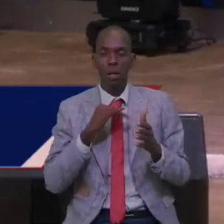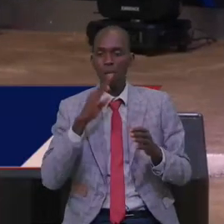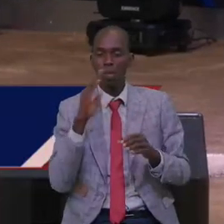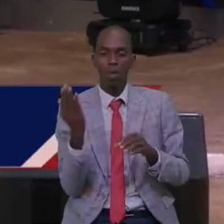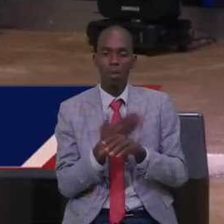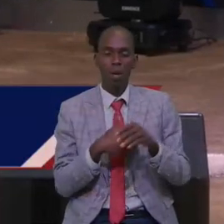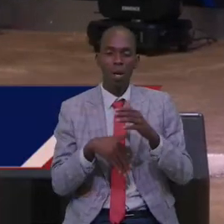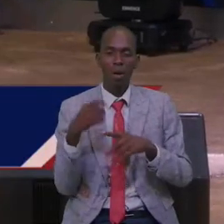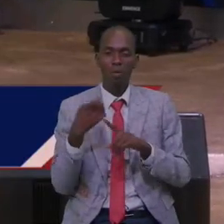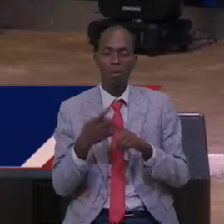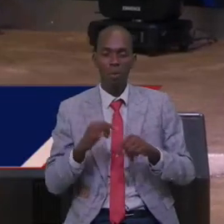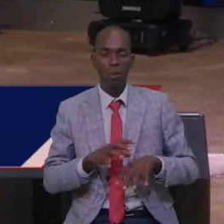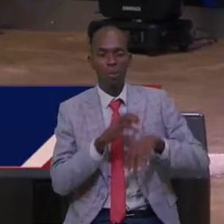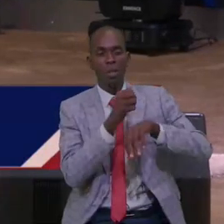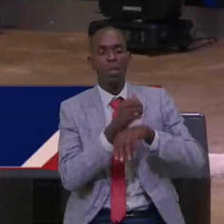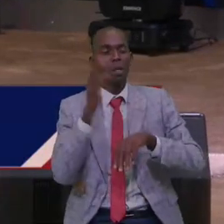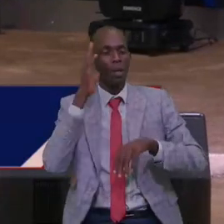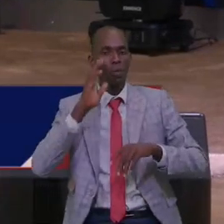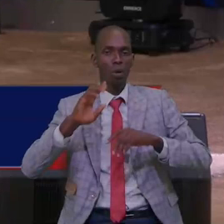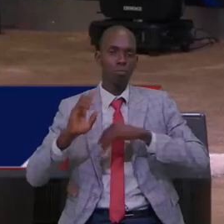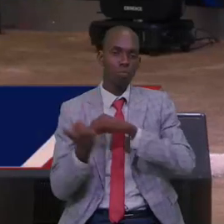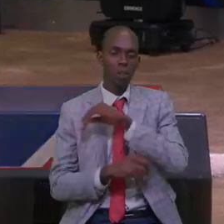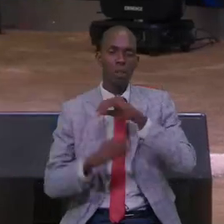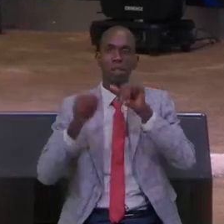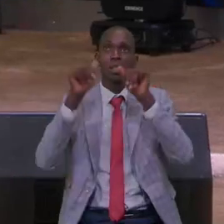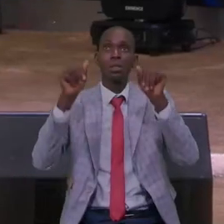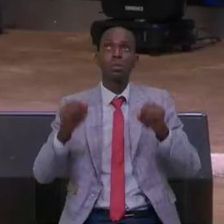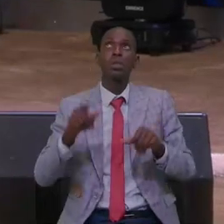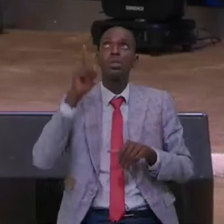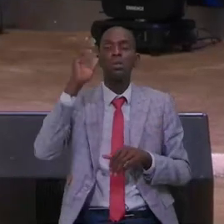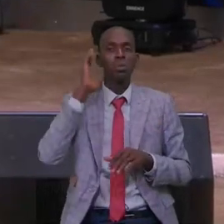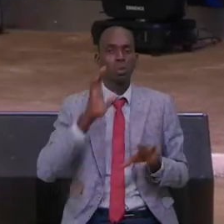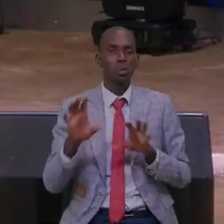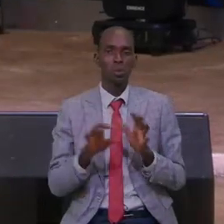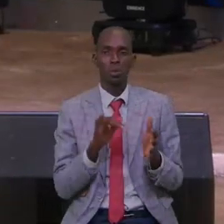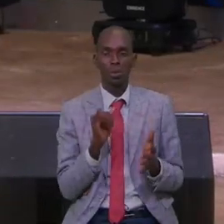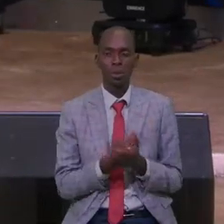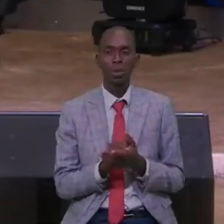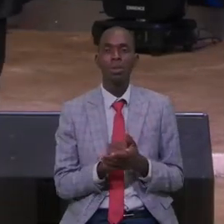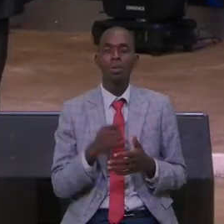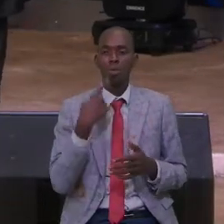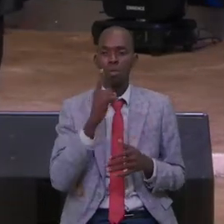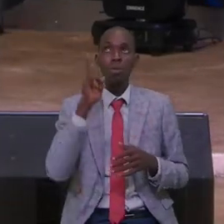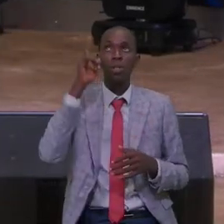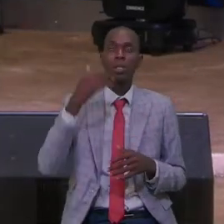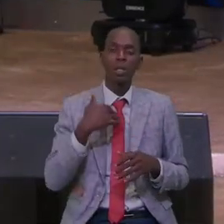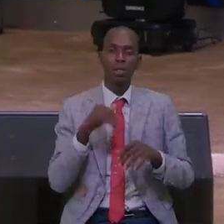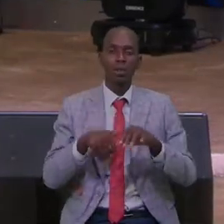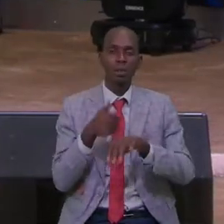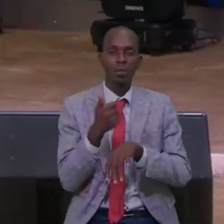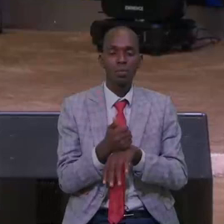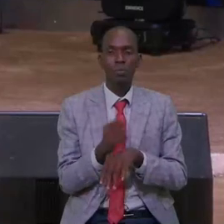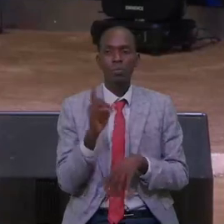montagne et qui frappera l'image, il le fera. L'homme qu'il a désigné, ce dont il a donné